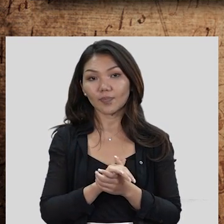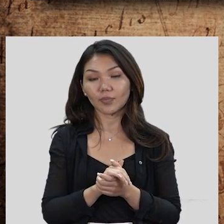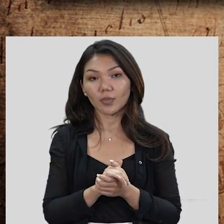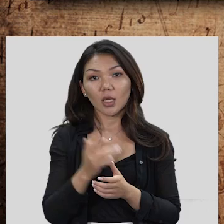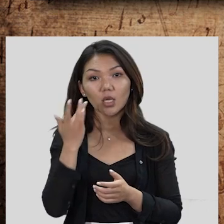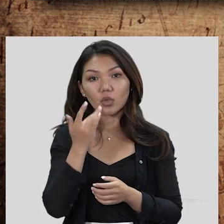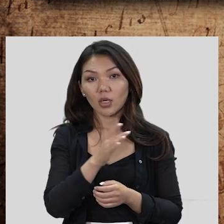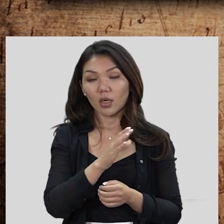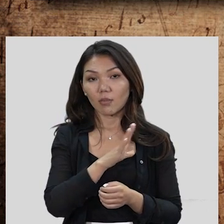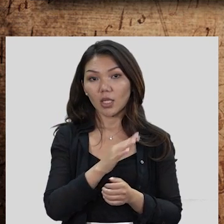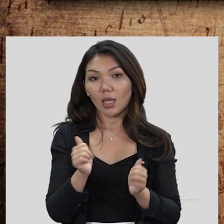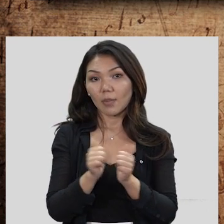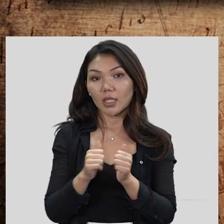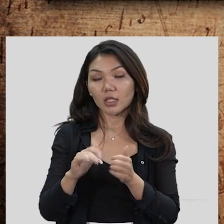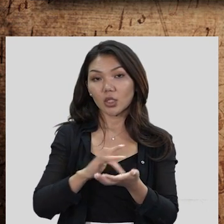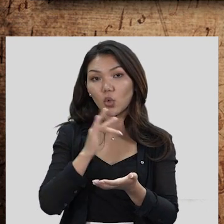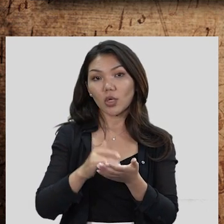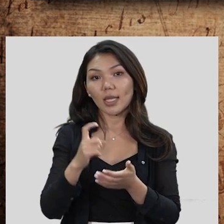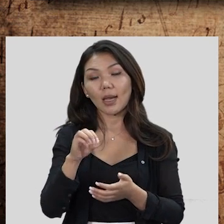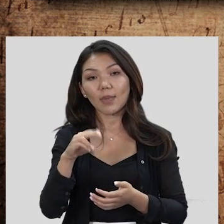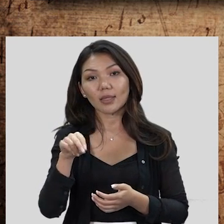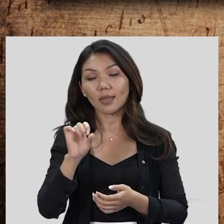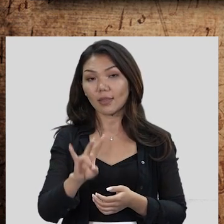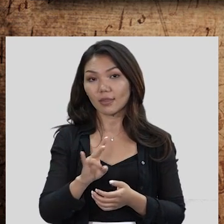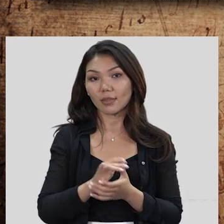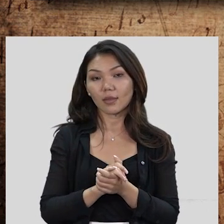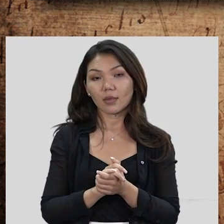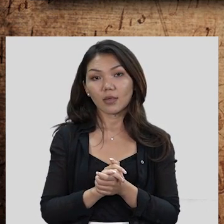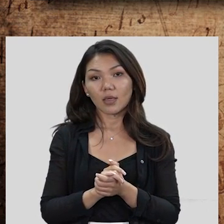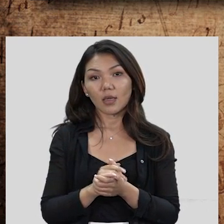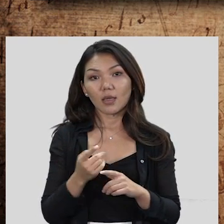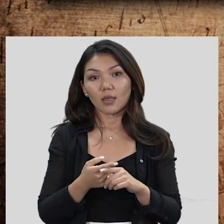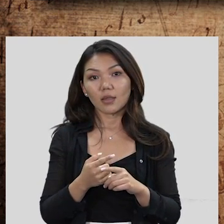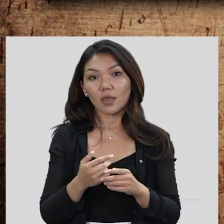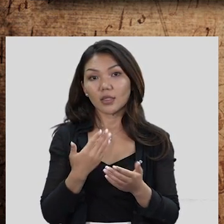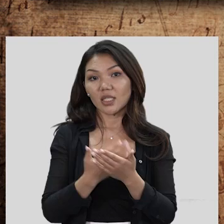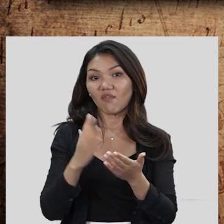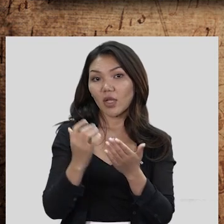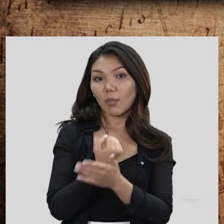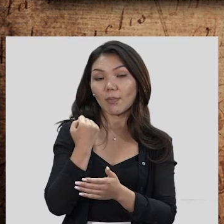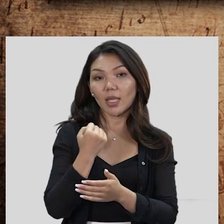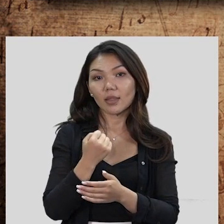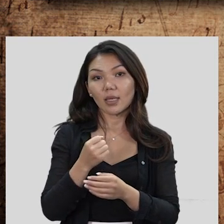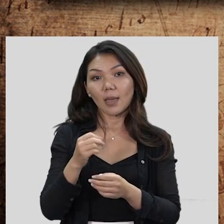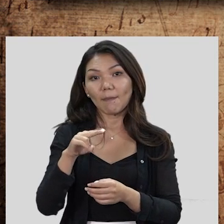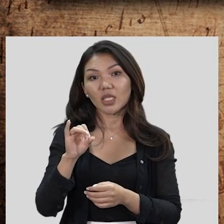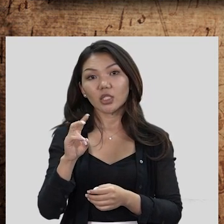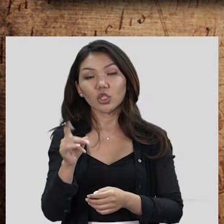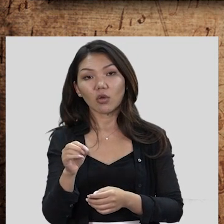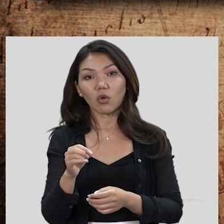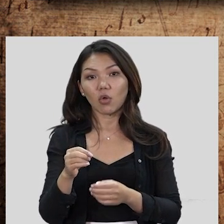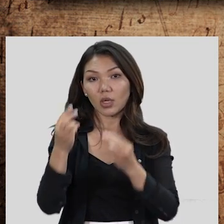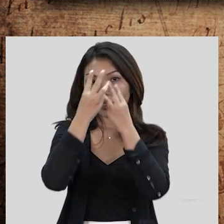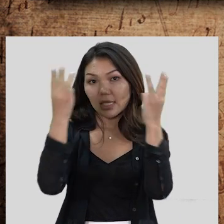хамадан в иране эту памятную надпись о победах персидского царя конца шестого века до нашей эры до рио